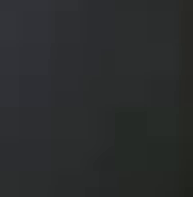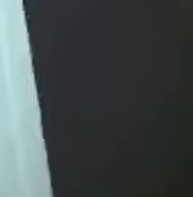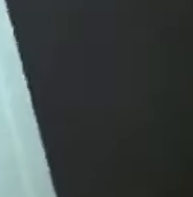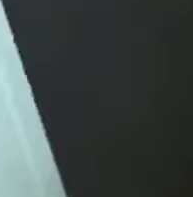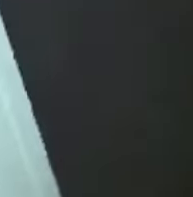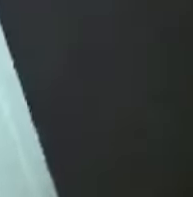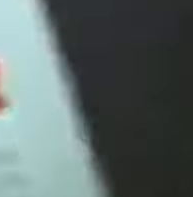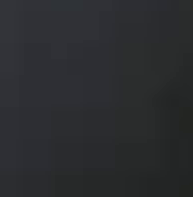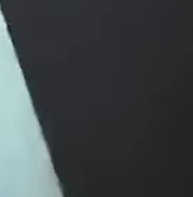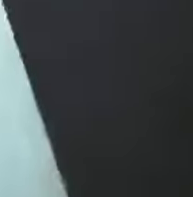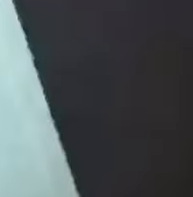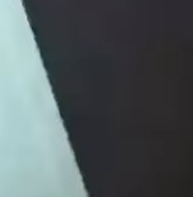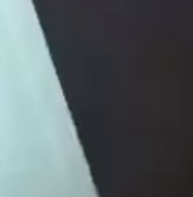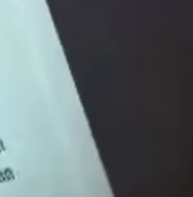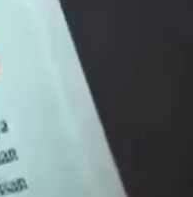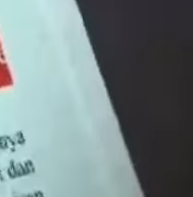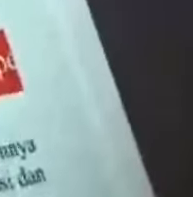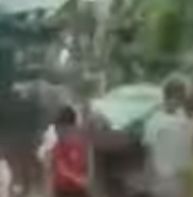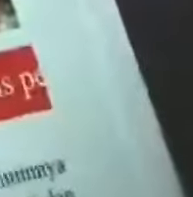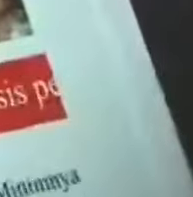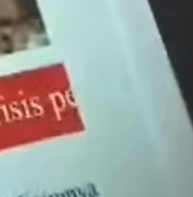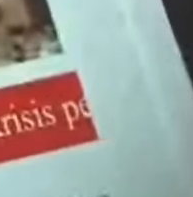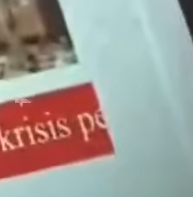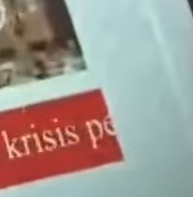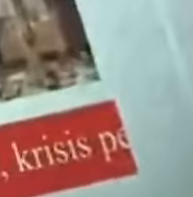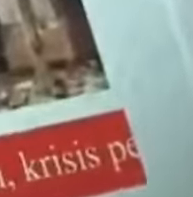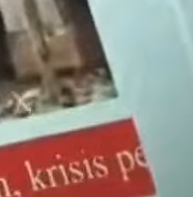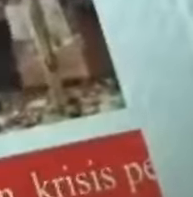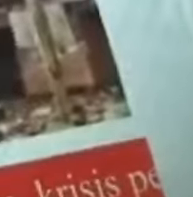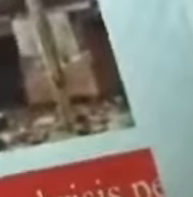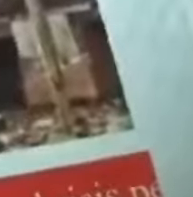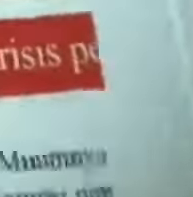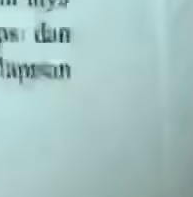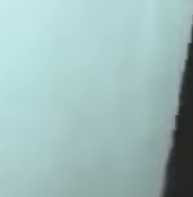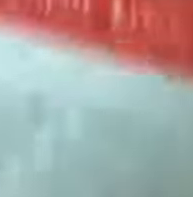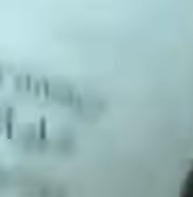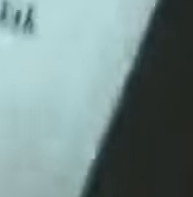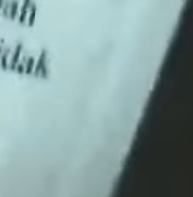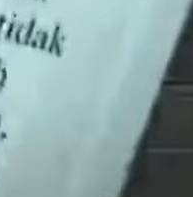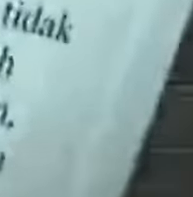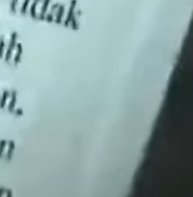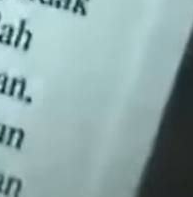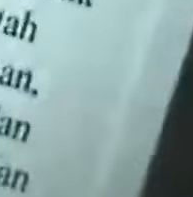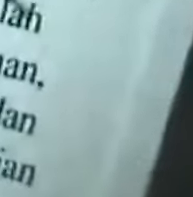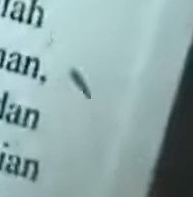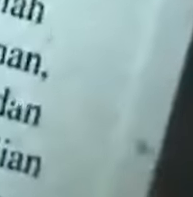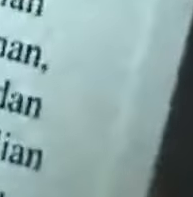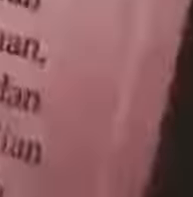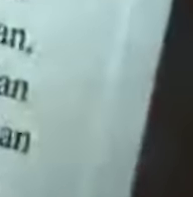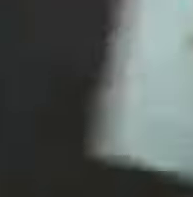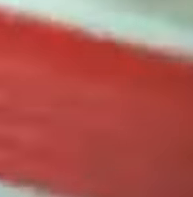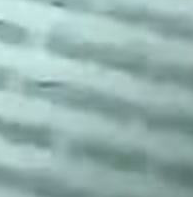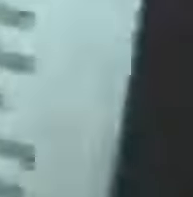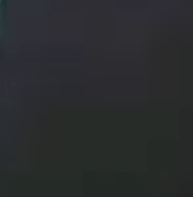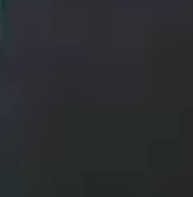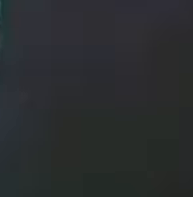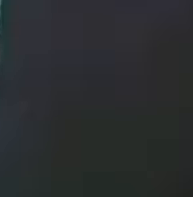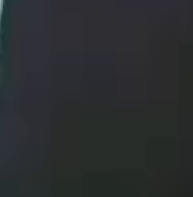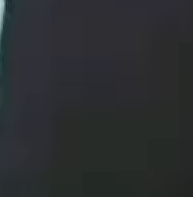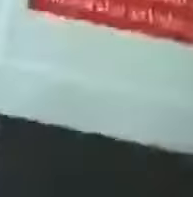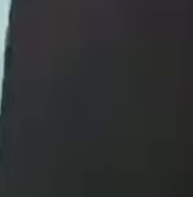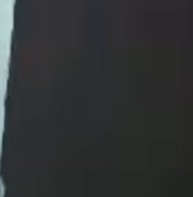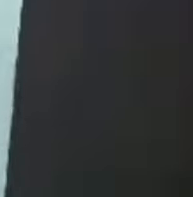Minimnya suara rakyat telah melahirkan pemimpin yang tidak mampu mengatasi masalah mendasar seperti kemiskinan, krisis pendidikan, korupsi,